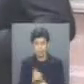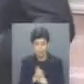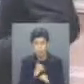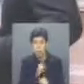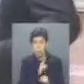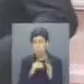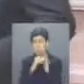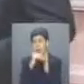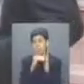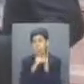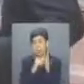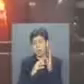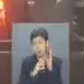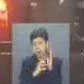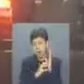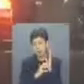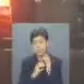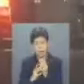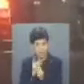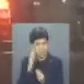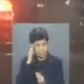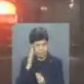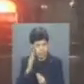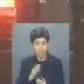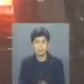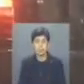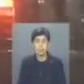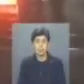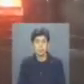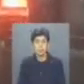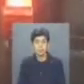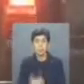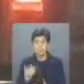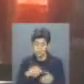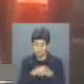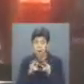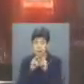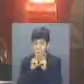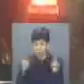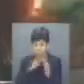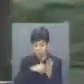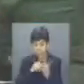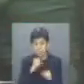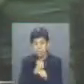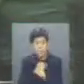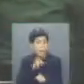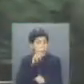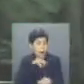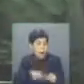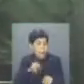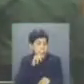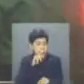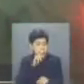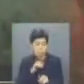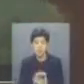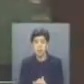าคเหนือตอนล่างและภาคกลางตอนบนในสัปดาห์หน้านอกจากนี้นะคะคณะกรรมการยุทธศาสตร์เพื่อวางระบบการบริหารจัดการทรัพย